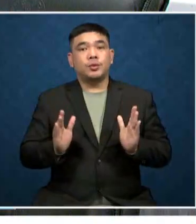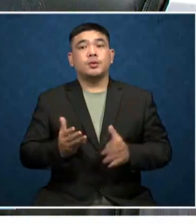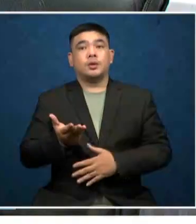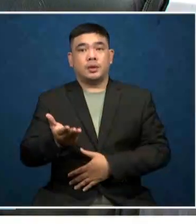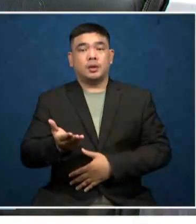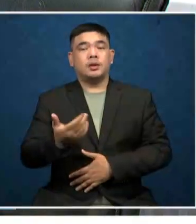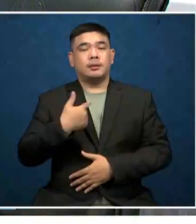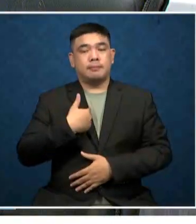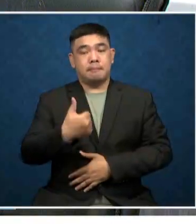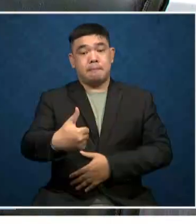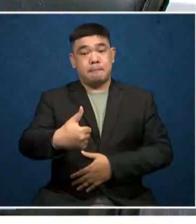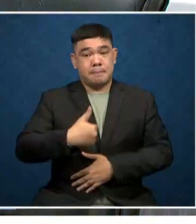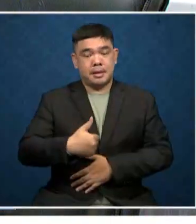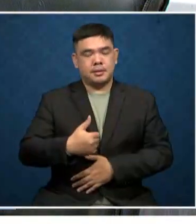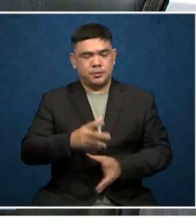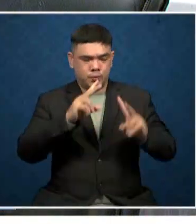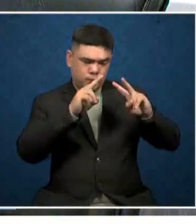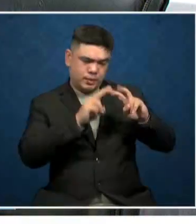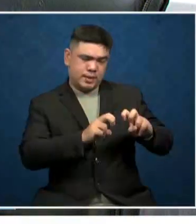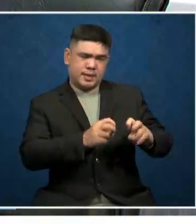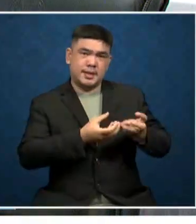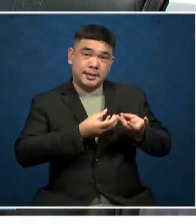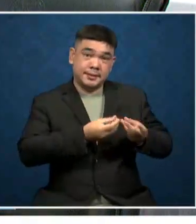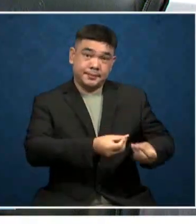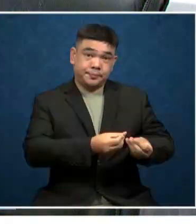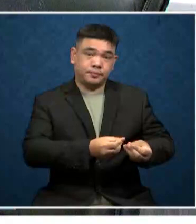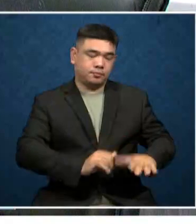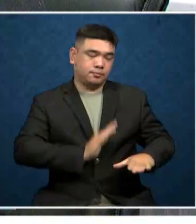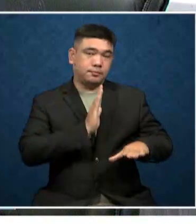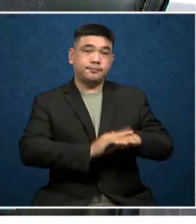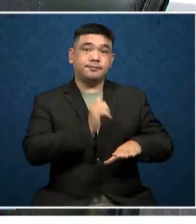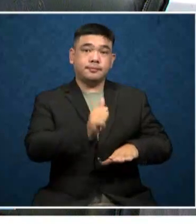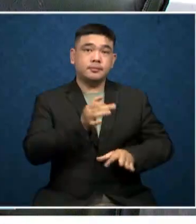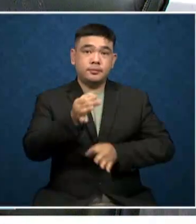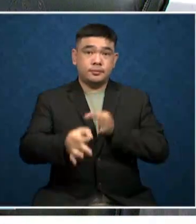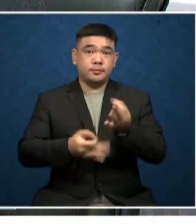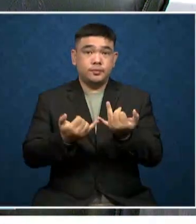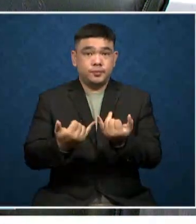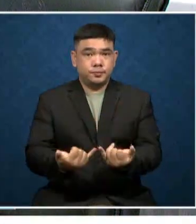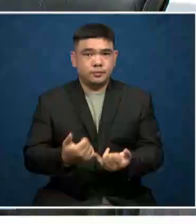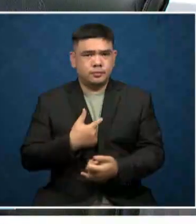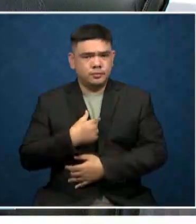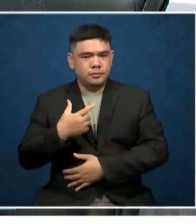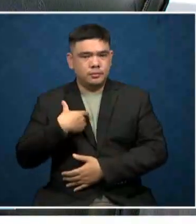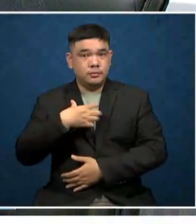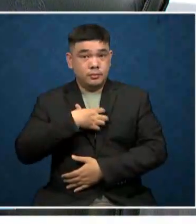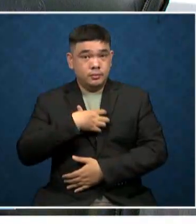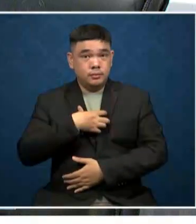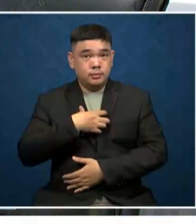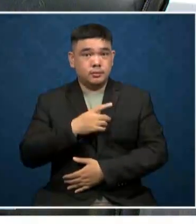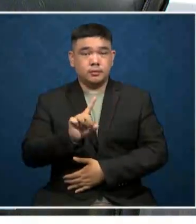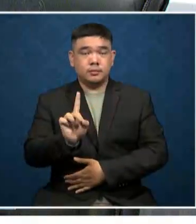ที่กรุณาได้ศึกษาเรื่องนี้อย่างละเอียดโดยผู้เชี่ยวชาญที่มาอธิบายวันเนี้ยผมยังอยากได้ว่า